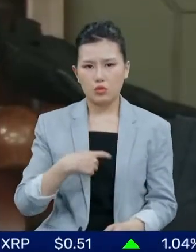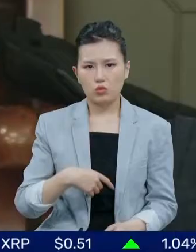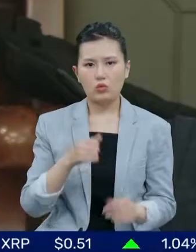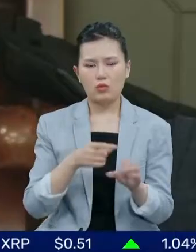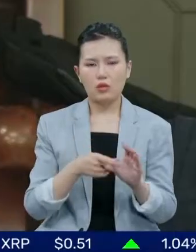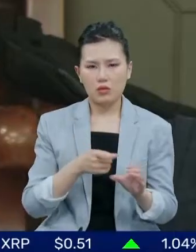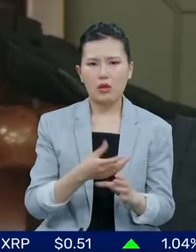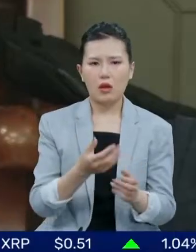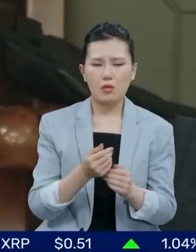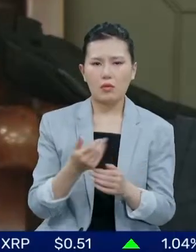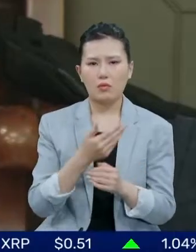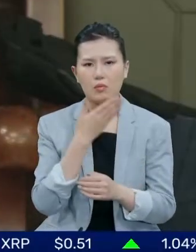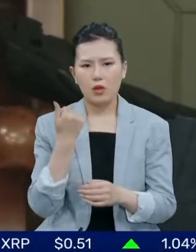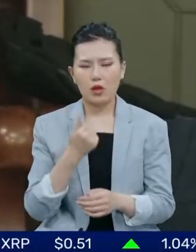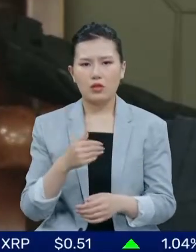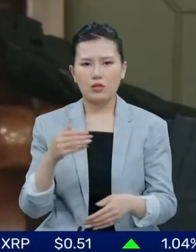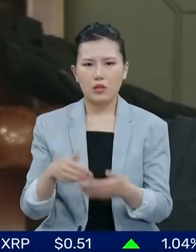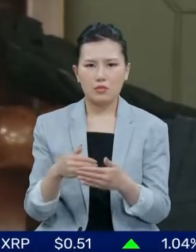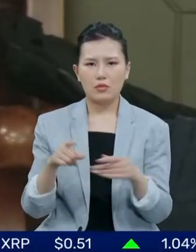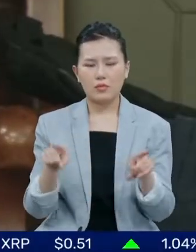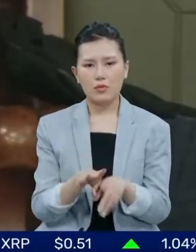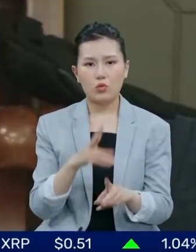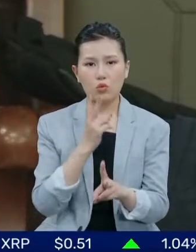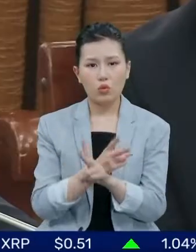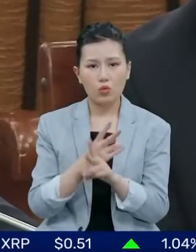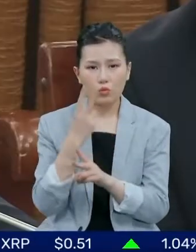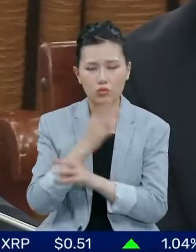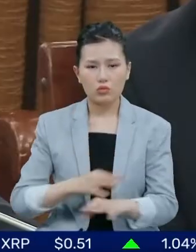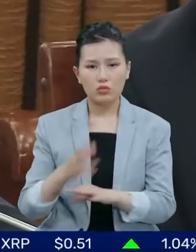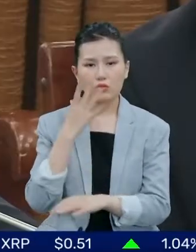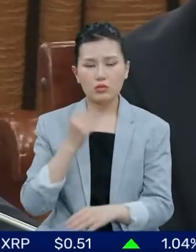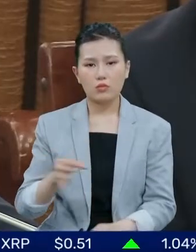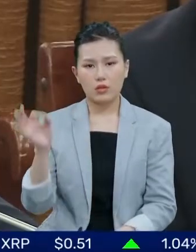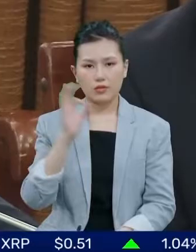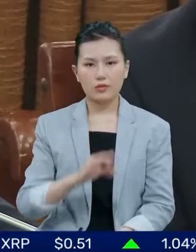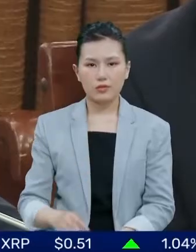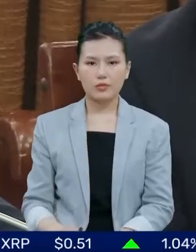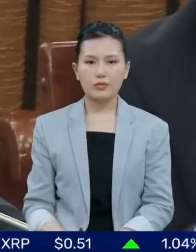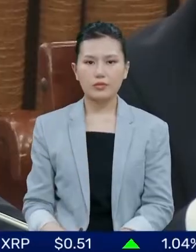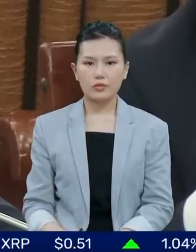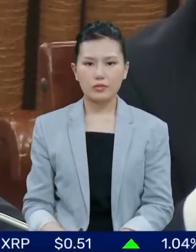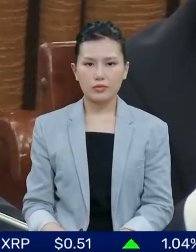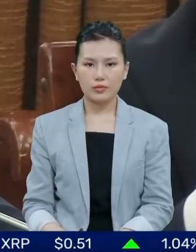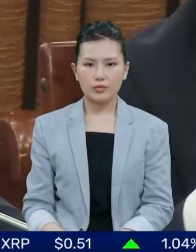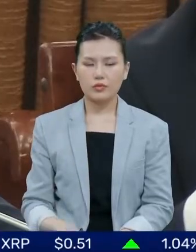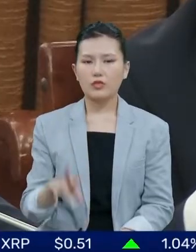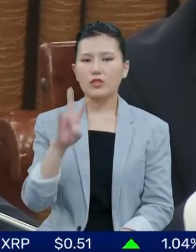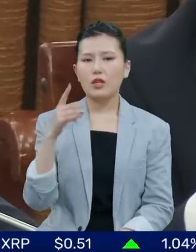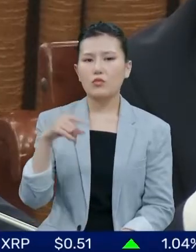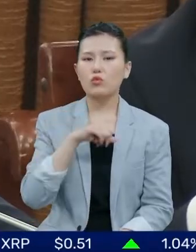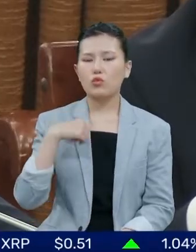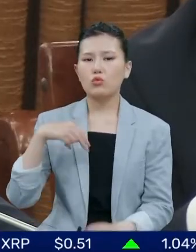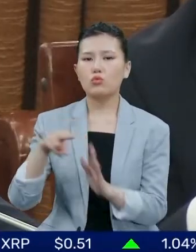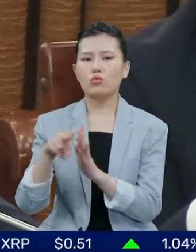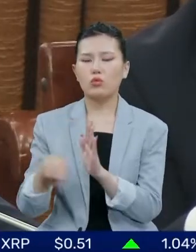гисүүн өшөө яг л дэмжигч гисүүн хизээ ийм хууль ер нь байдаг юм би. Өөрсдийнхөө намын дүрм яг тэр зайсангийнхаа сая долларын хаавсанд